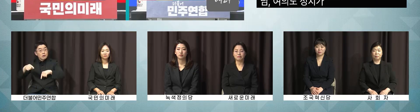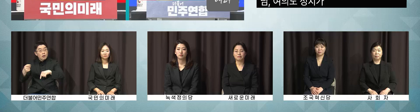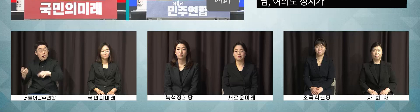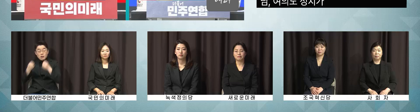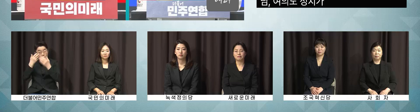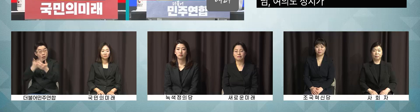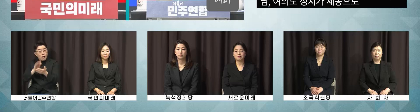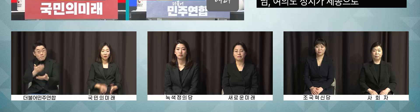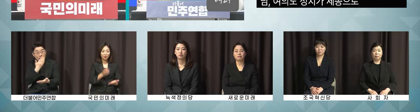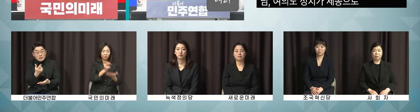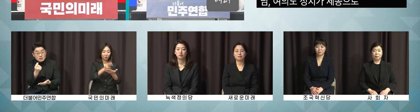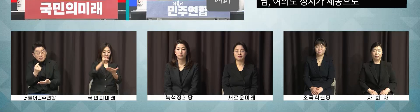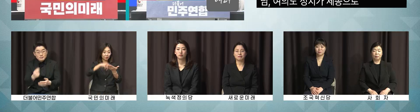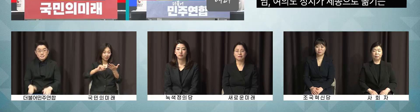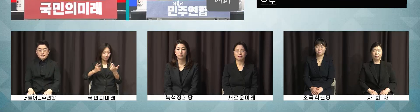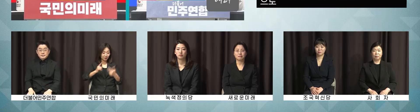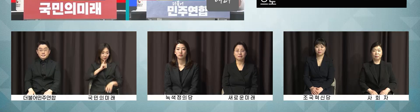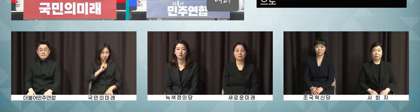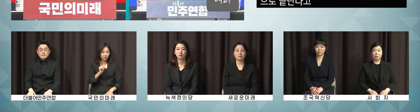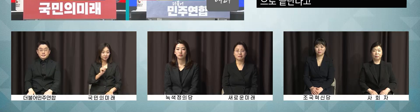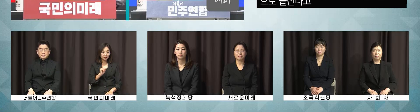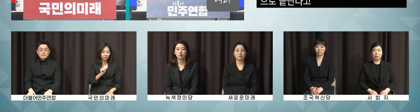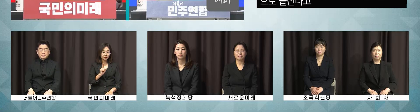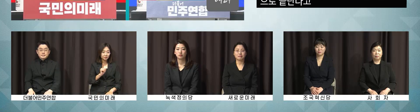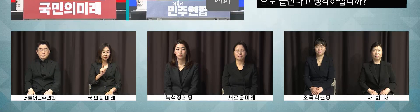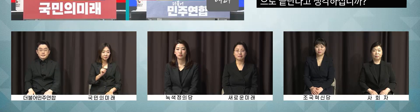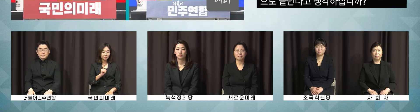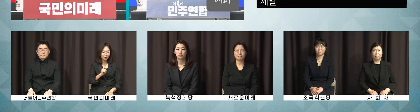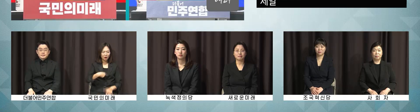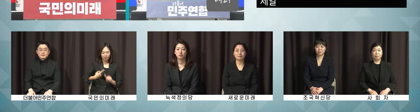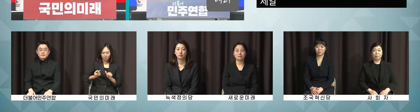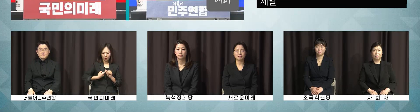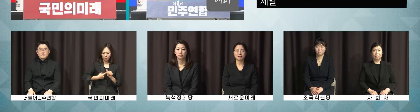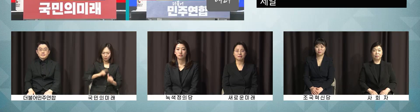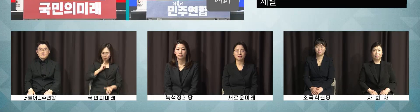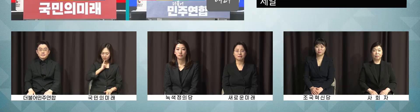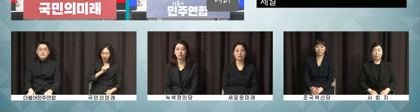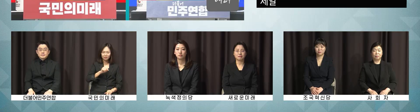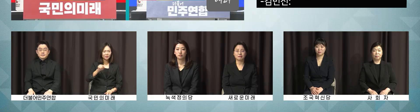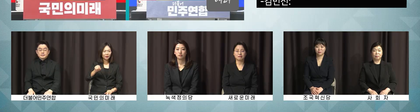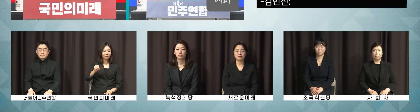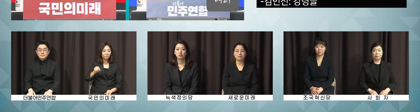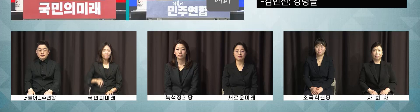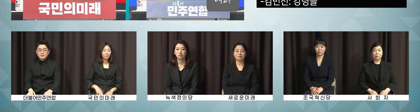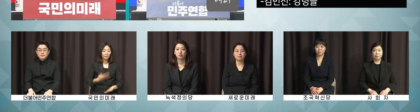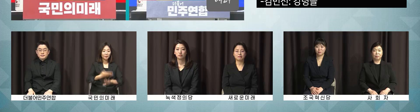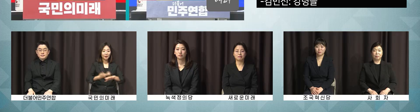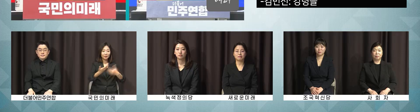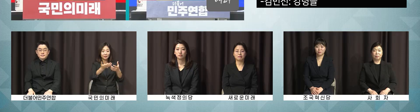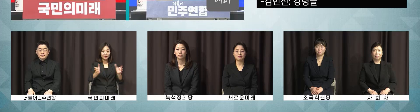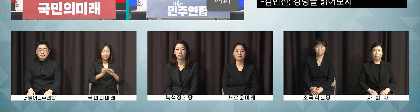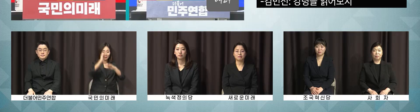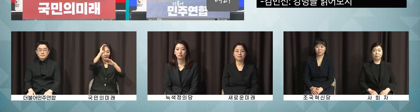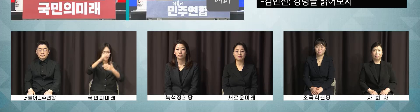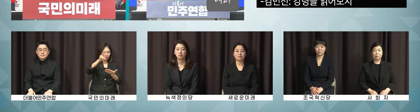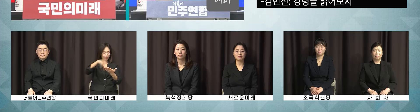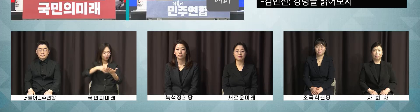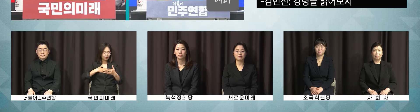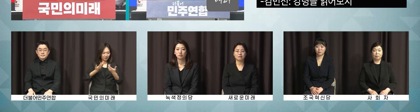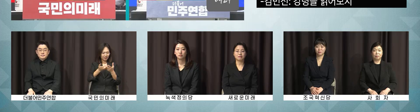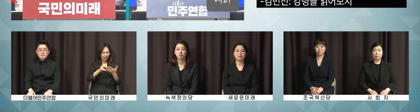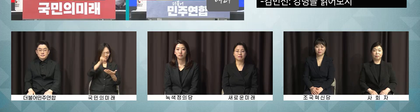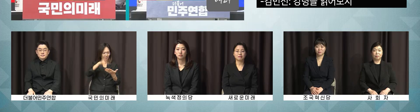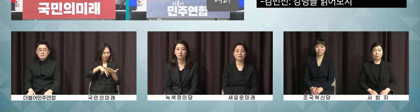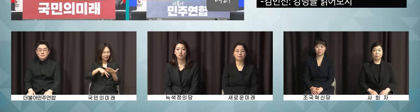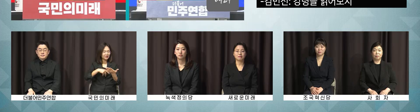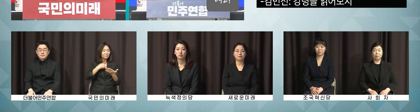뭐 강령을 읽어보지 않았다 이런 말은 그야말로 모욕적인 발언이다 이렇게 얘기할 수 있습니다. 다른 정당의 강령도 읽어보는데 우리 정당의